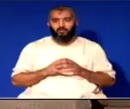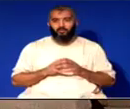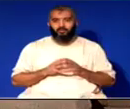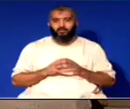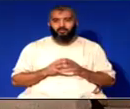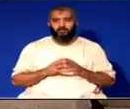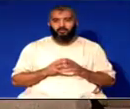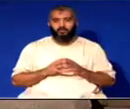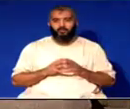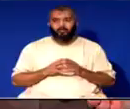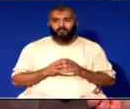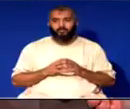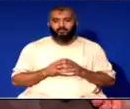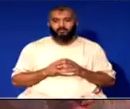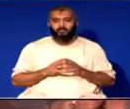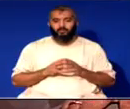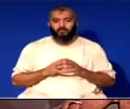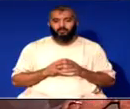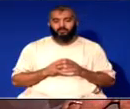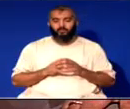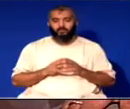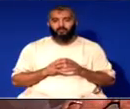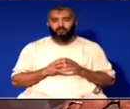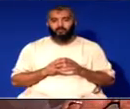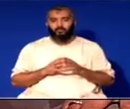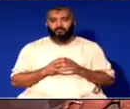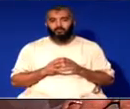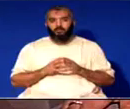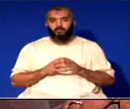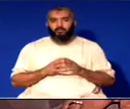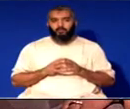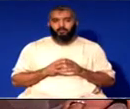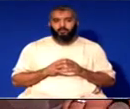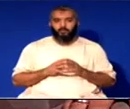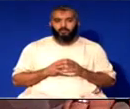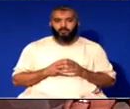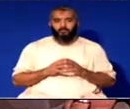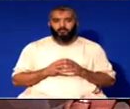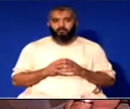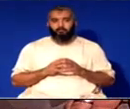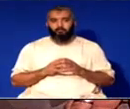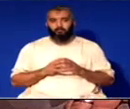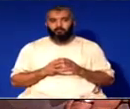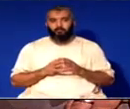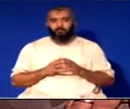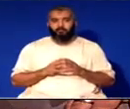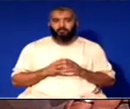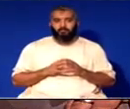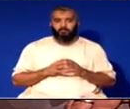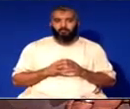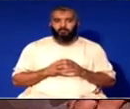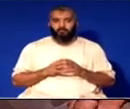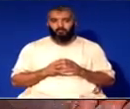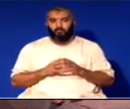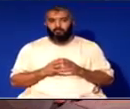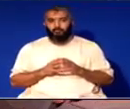فطرت ولا تسحرت. هي تقول لا مش تسحر، هي كان قريب الأذان، كان قريب